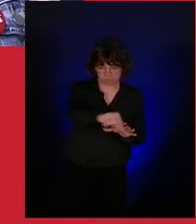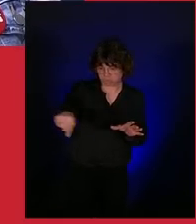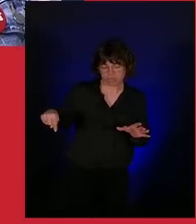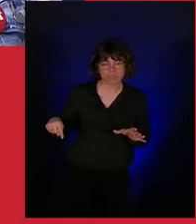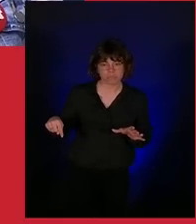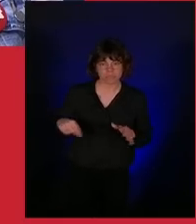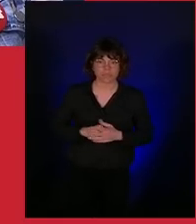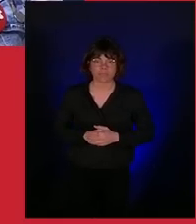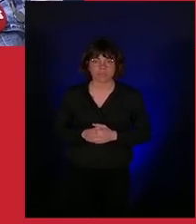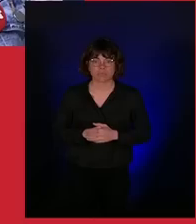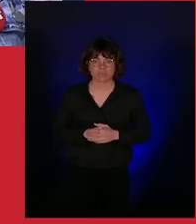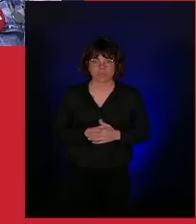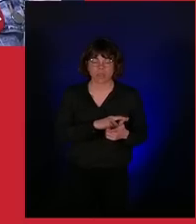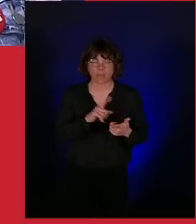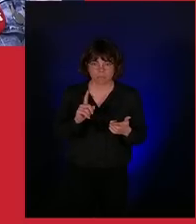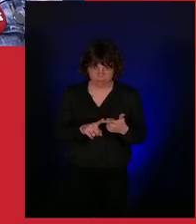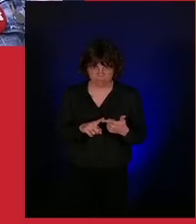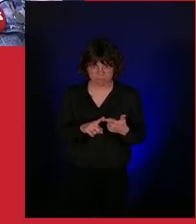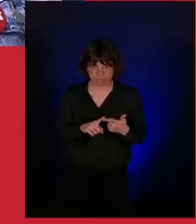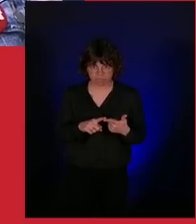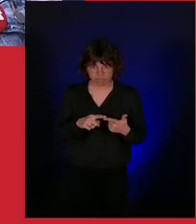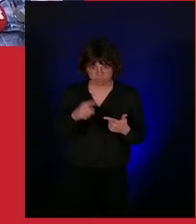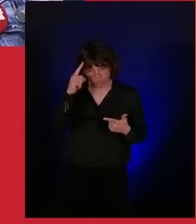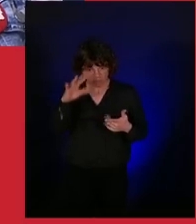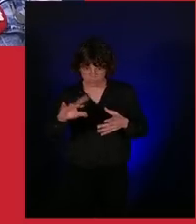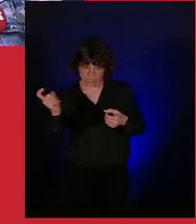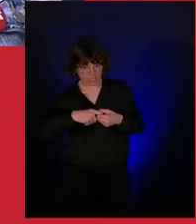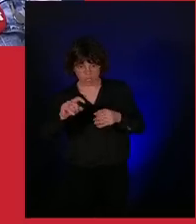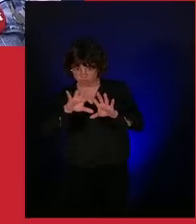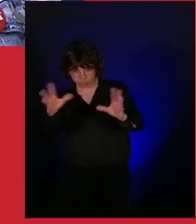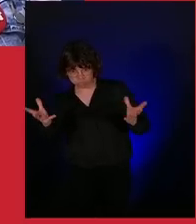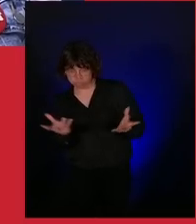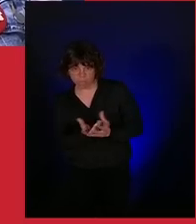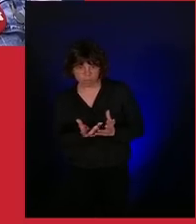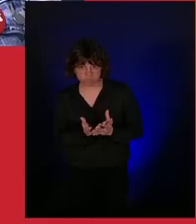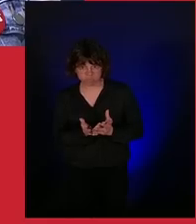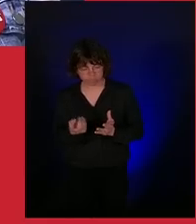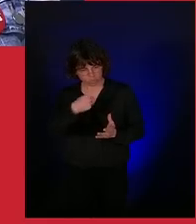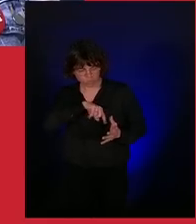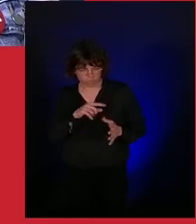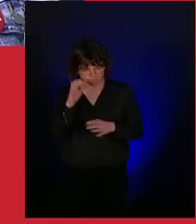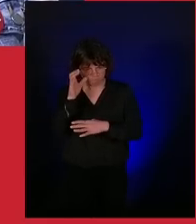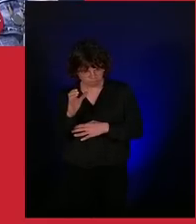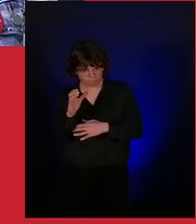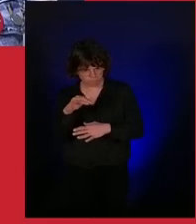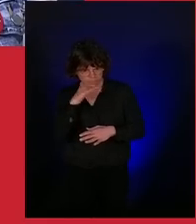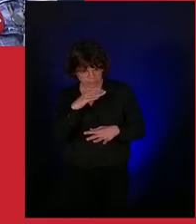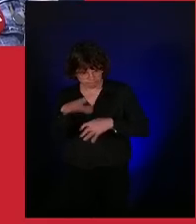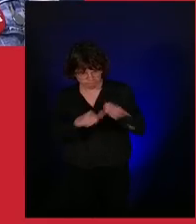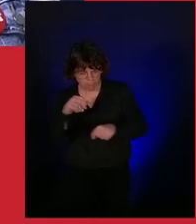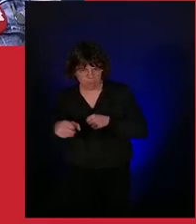Ensuite, l'avis syndical sur tous ces aspects que l'on doit se réapproprier d'une façon urgente.